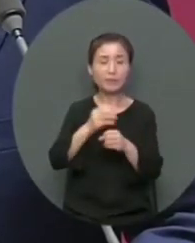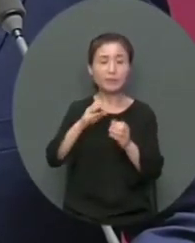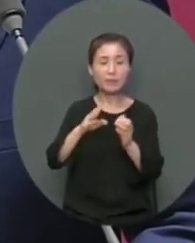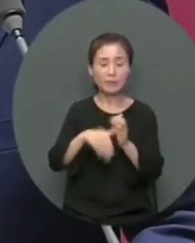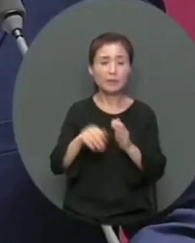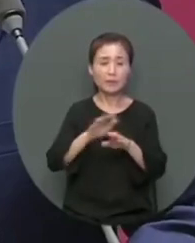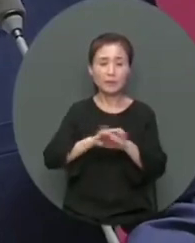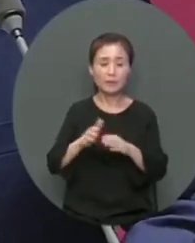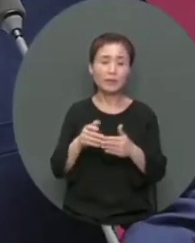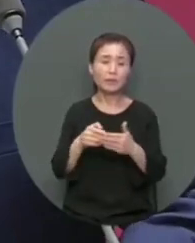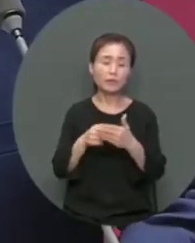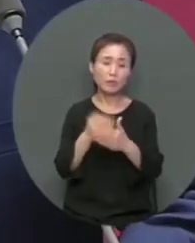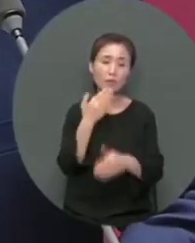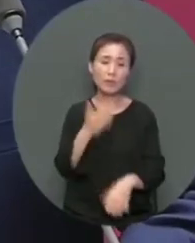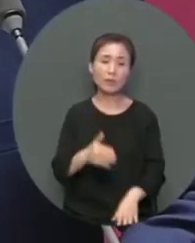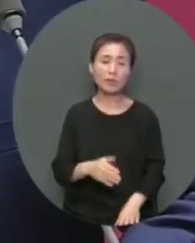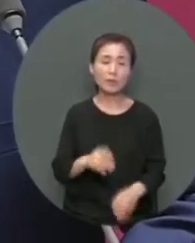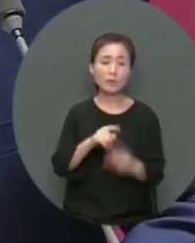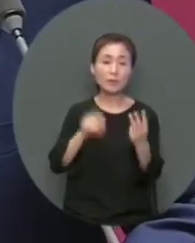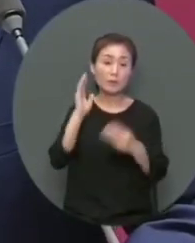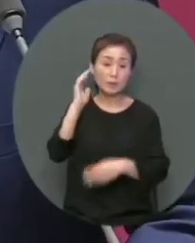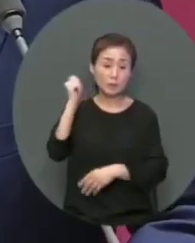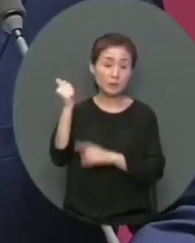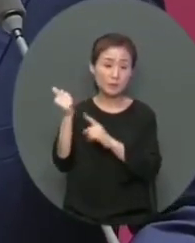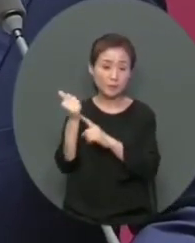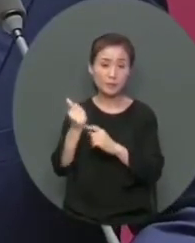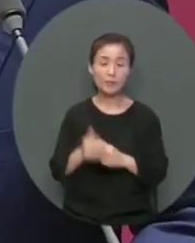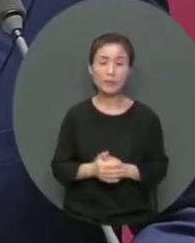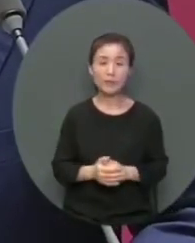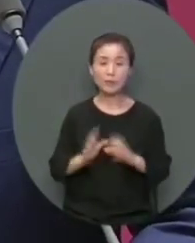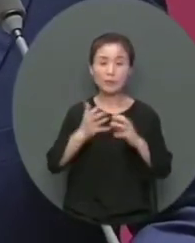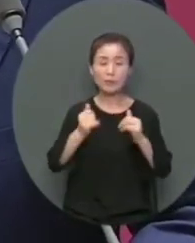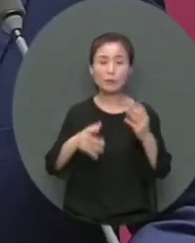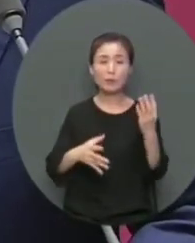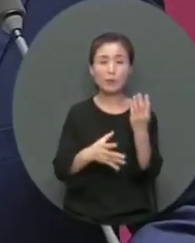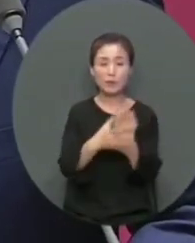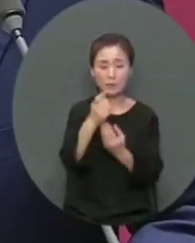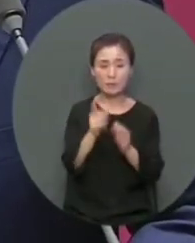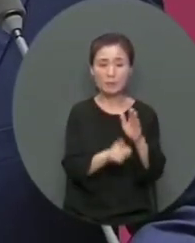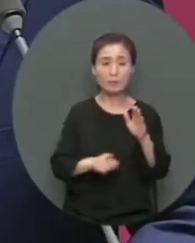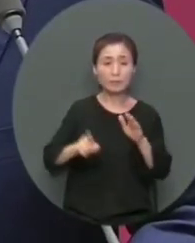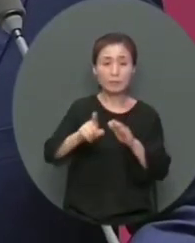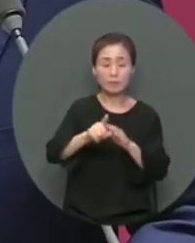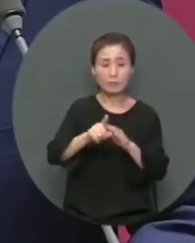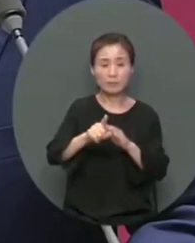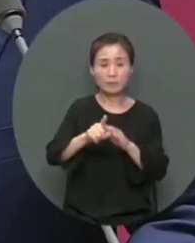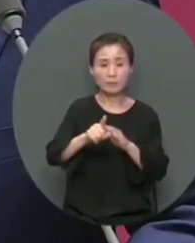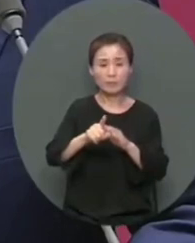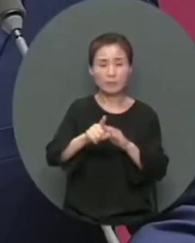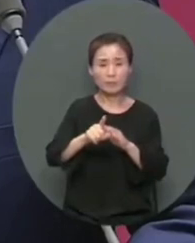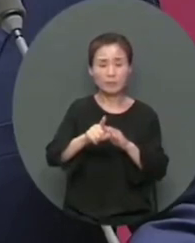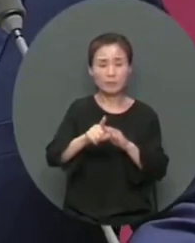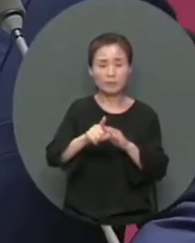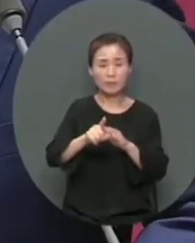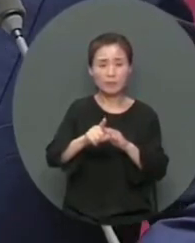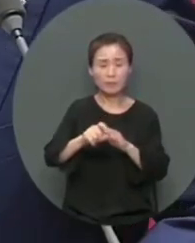생각합니다. 아마 윤석열 대통령께서 국민통합에 앞장서고 계시다고 이렇게